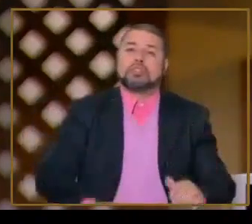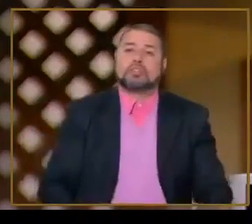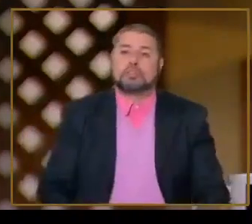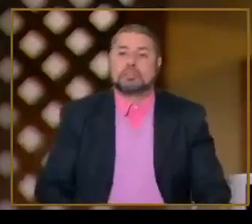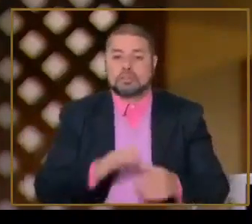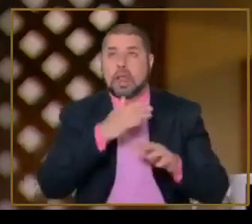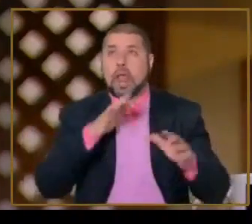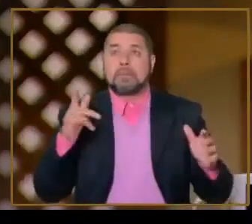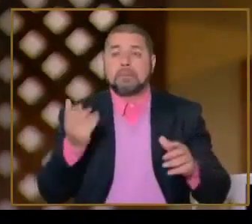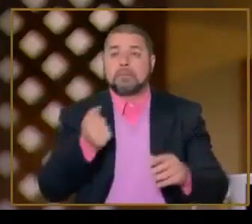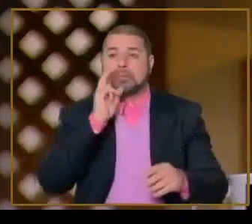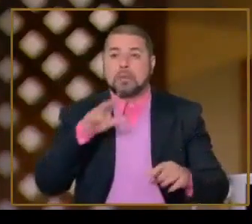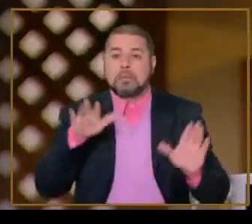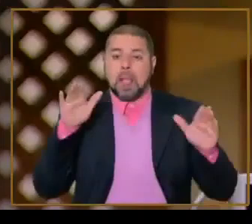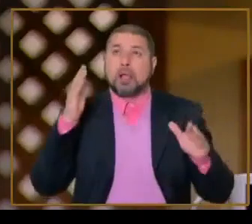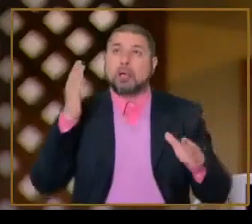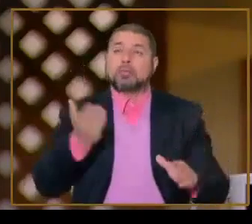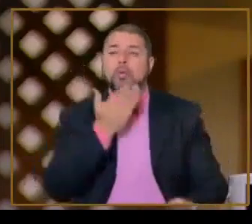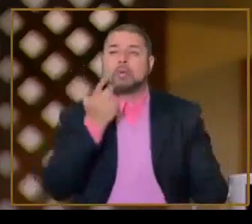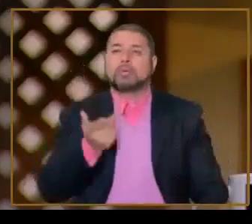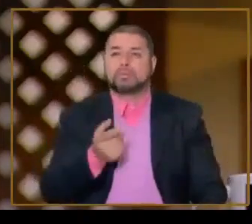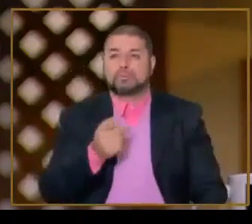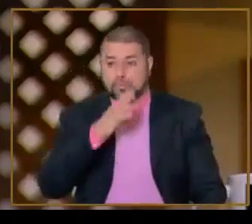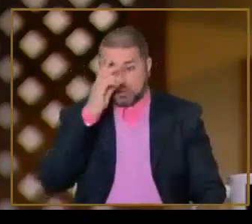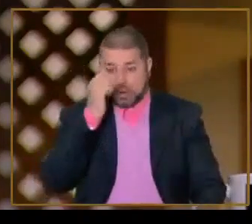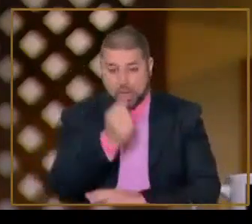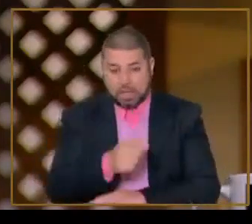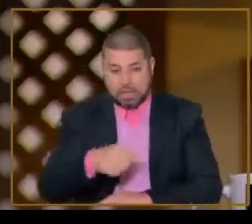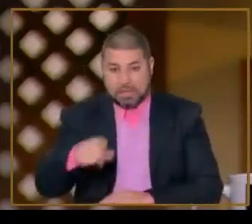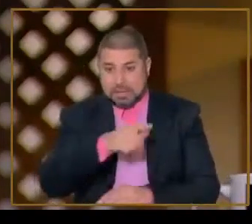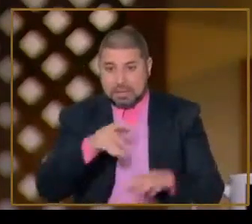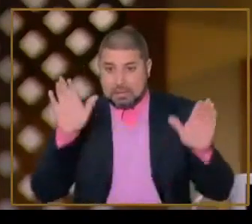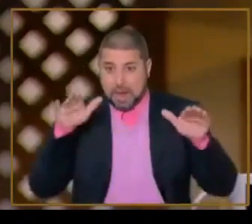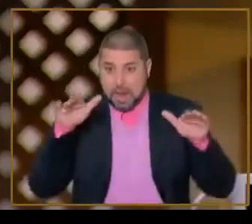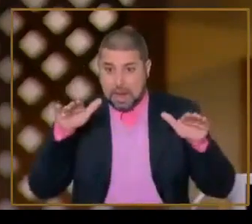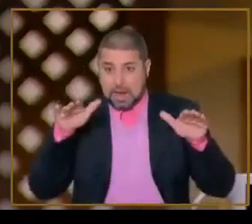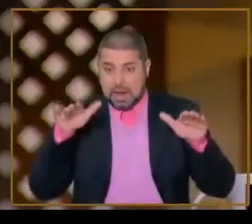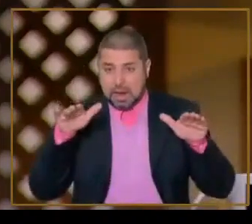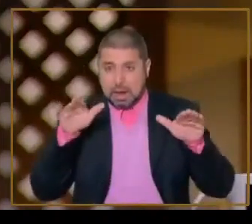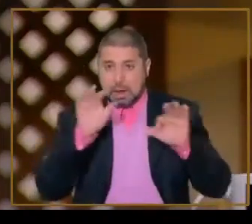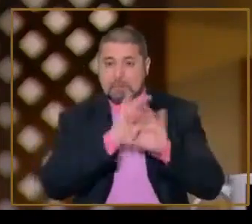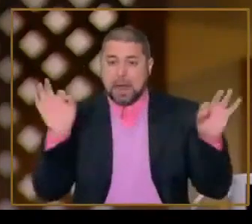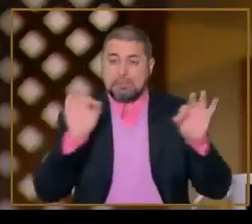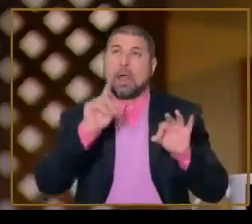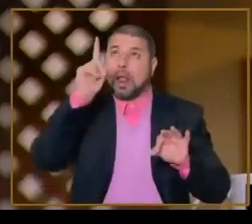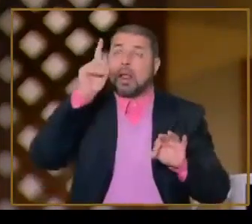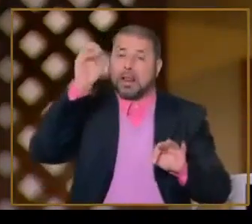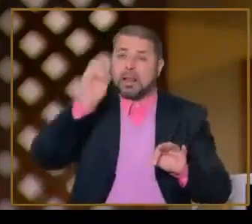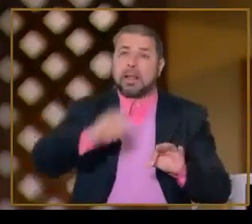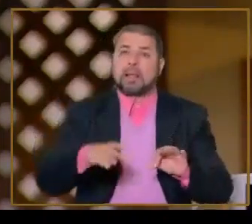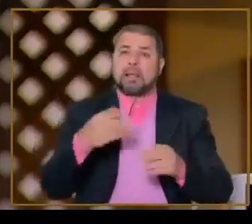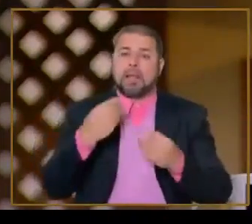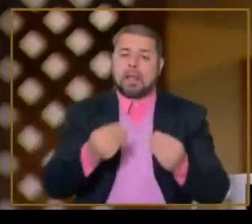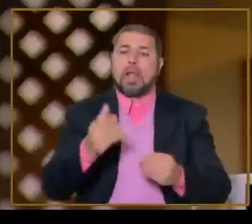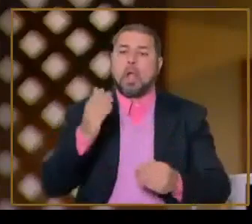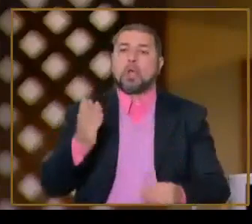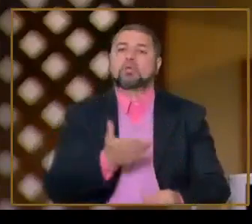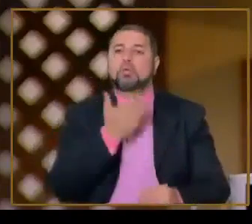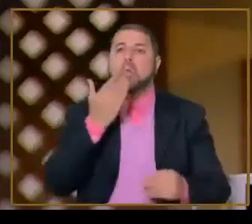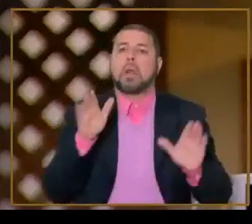من السماء ملكا رسولا ما هو لو اللي في الارض دول ملاكه كان ربنا يبعت لنا